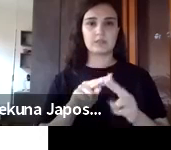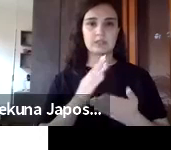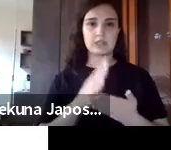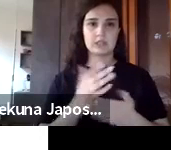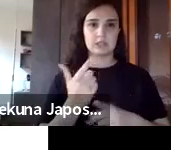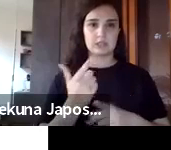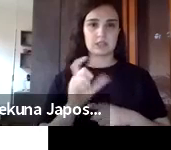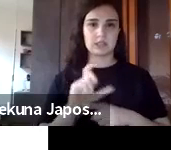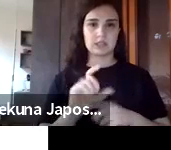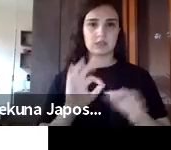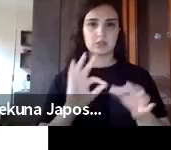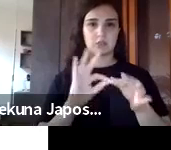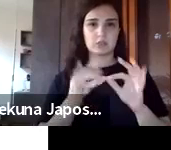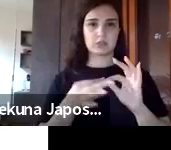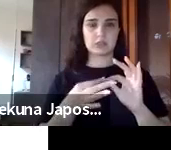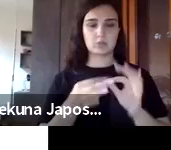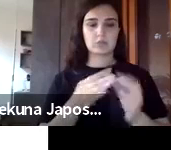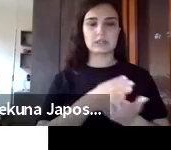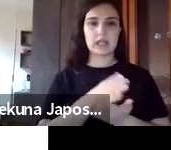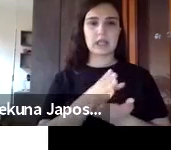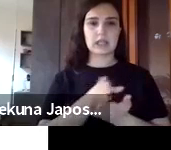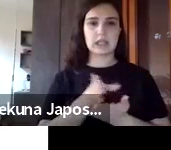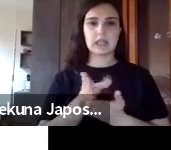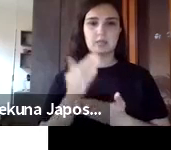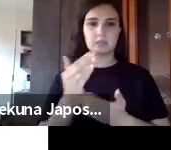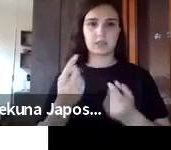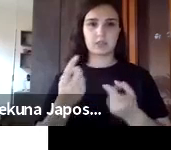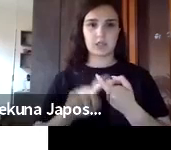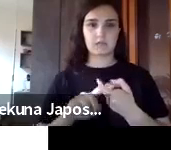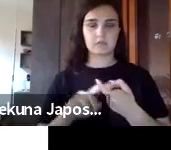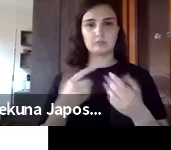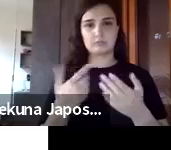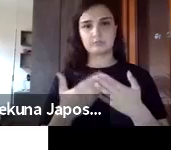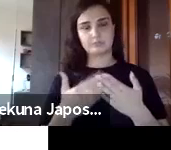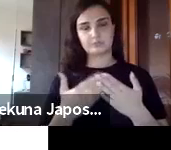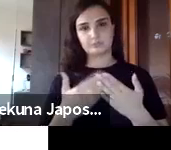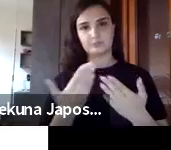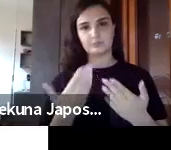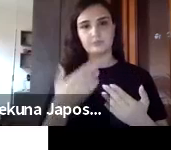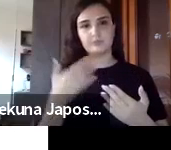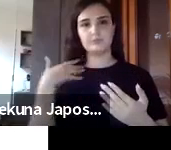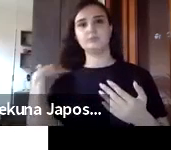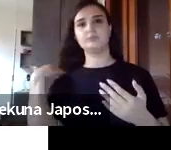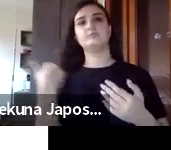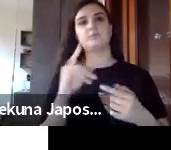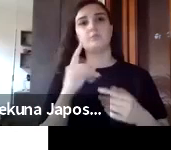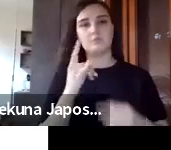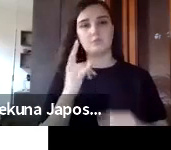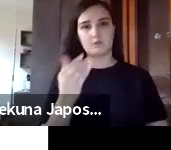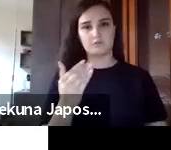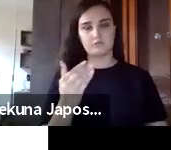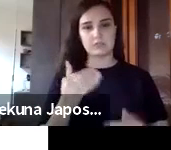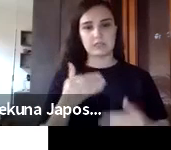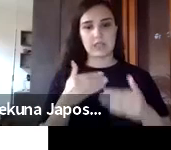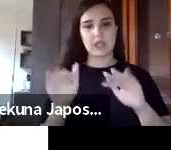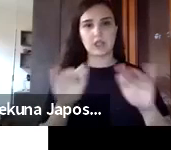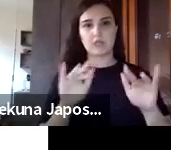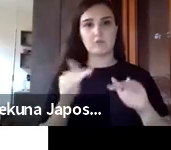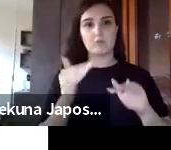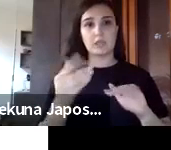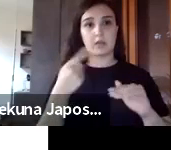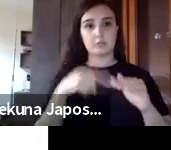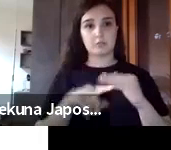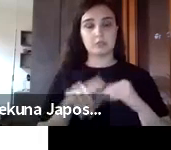ესეთი კონკრეტულ სტრატეგიებთან დაკავშირებული, დაუშვათ რომ აი ბავშვის აქტივობებიდან